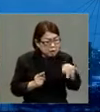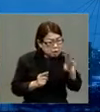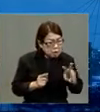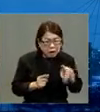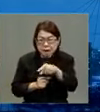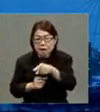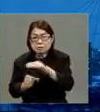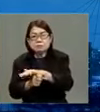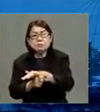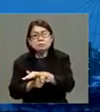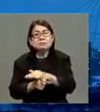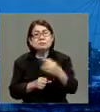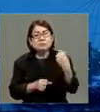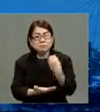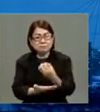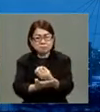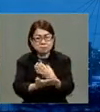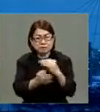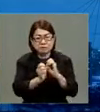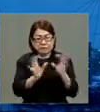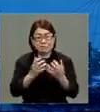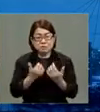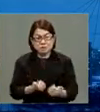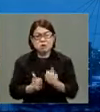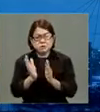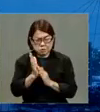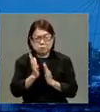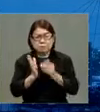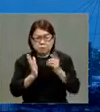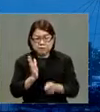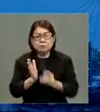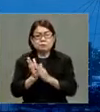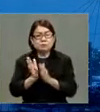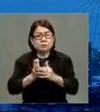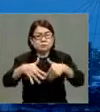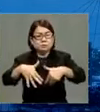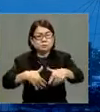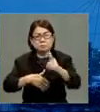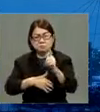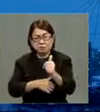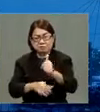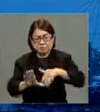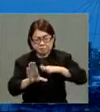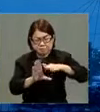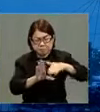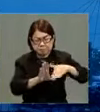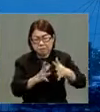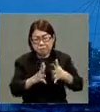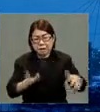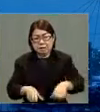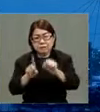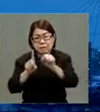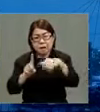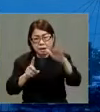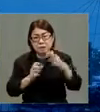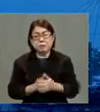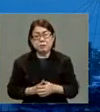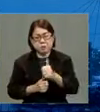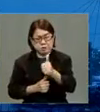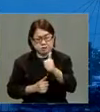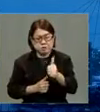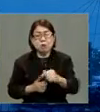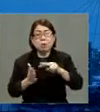อนวันนี้อย่างที่เราก็ต้องขอชื่นชมประชาชนที่ได้ลงทะเบียนเช็คอินเช็คเอาท์กันไปแล้วเป็นแสนๆคนนี้นะครับว่าก็แสดงว่